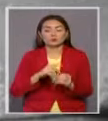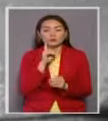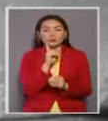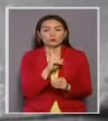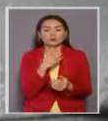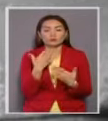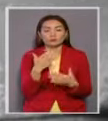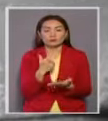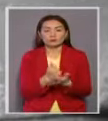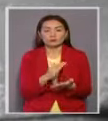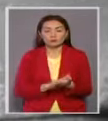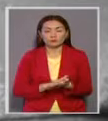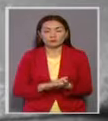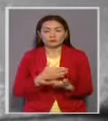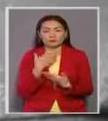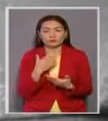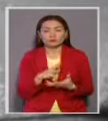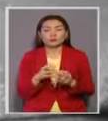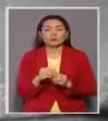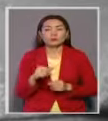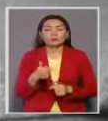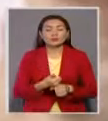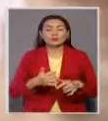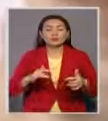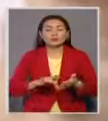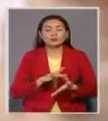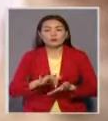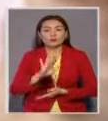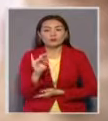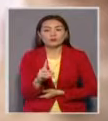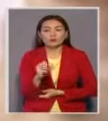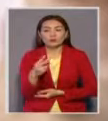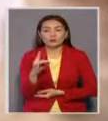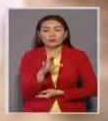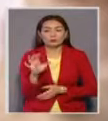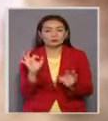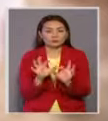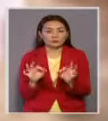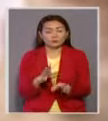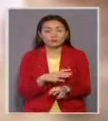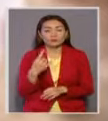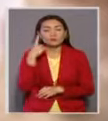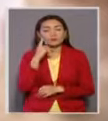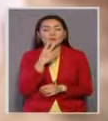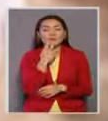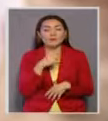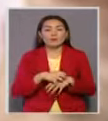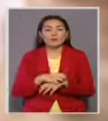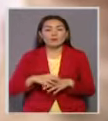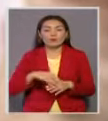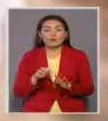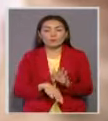не относится к категории эпидемии. А генеральный секретарь ВОЗ Тедрос Адханом Гебрейесус считает, что обезьянья